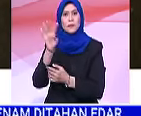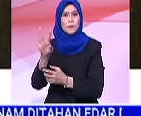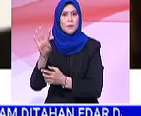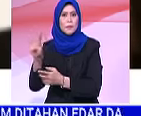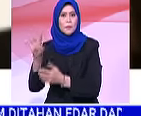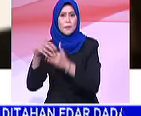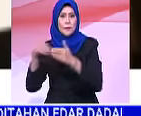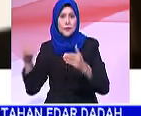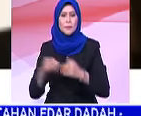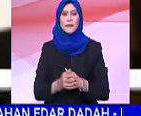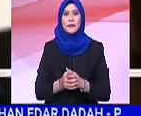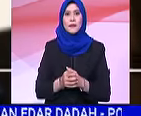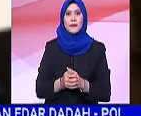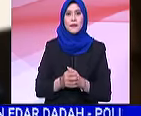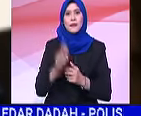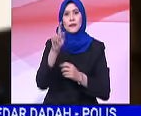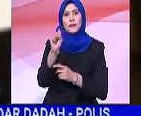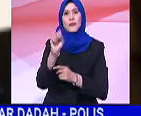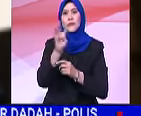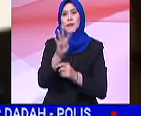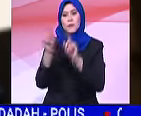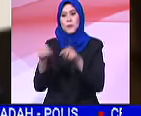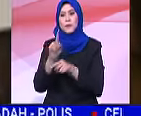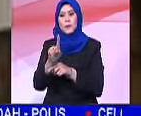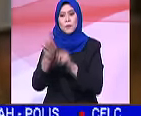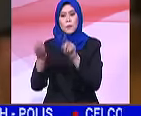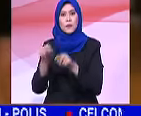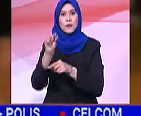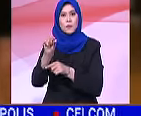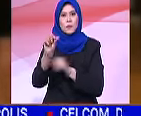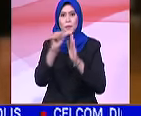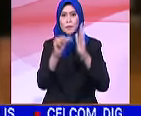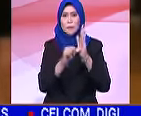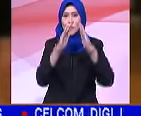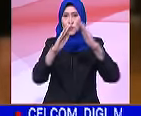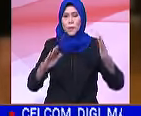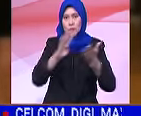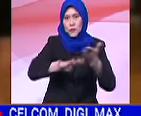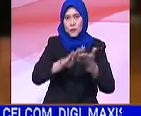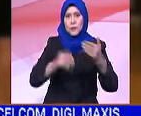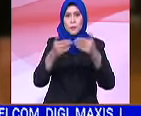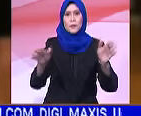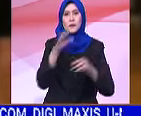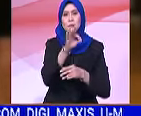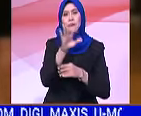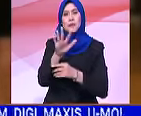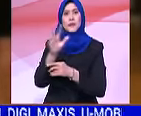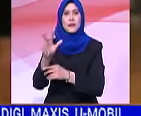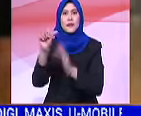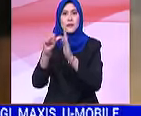RM4,524. Kes disiasat di bawah Seksyen 4-1-G, Akta Rumah Judi Terbuka 1953,